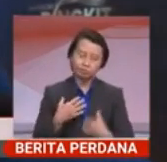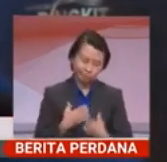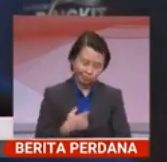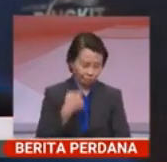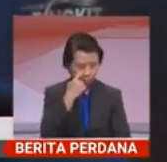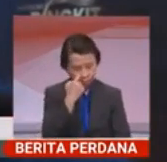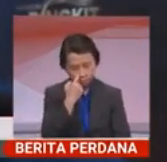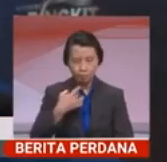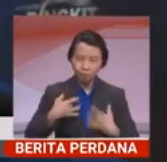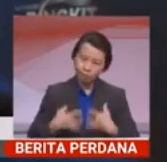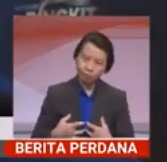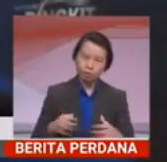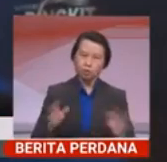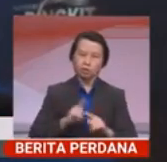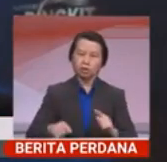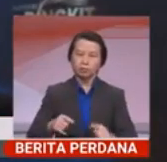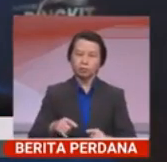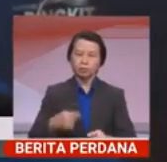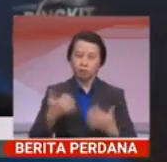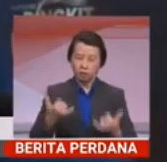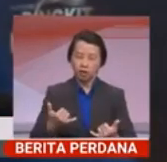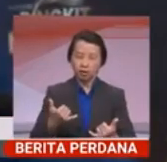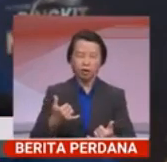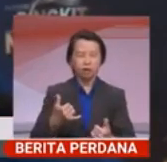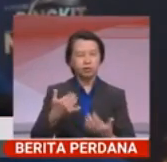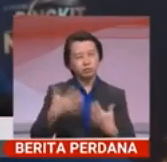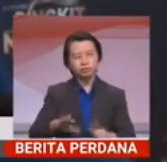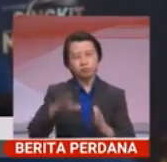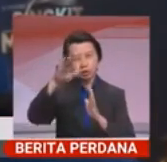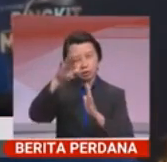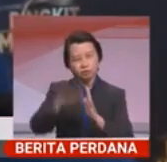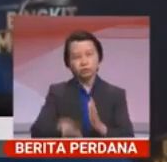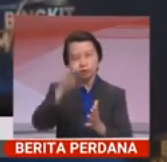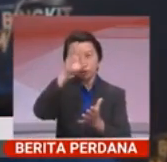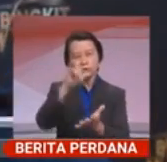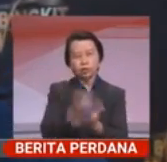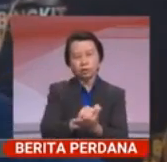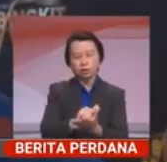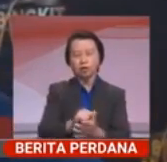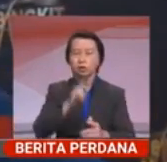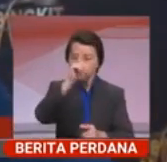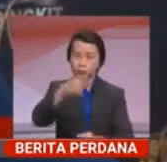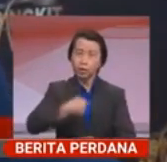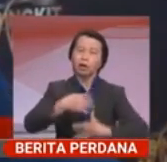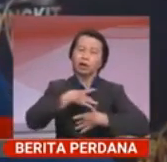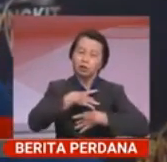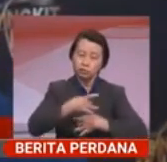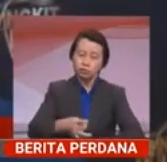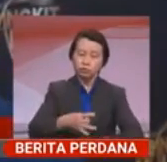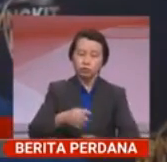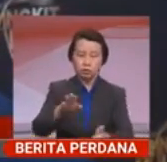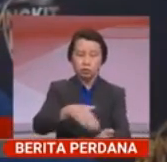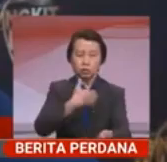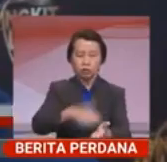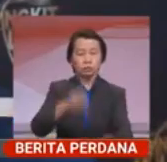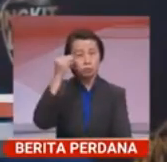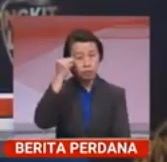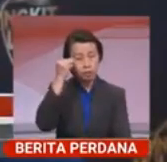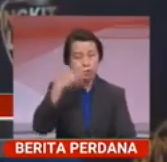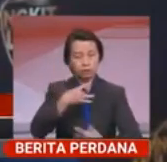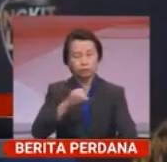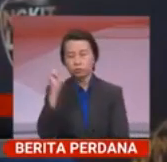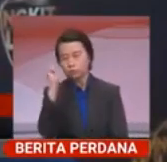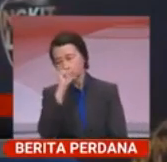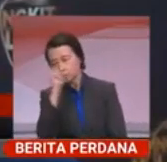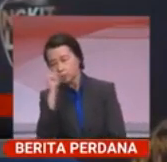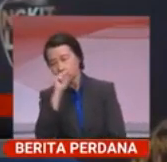rasa macam kurang confidence sometimes. Rasa sebenarnya Daniel suka nyanyi lagu Melayu, suka nyanyi